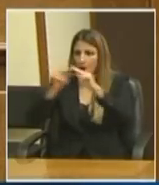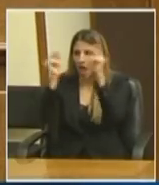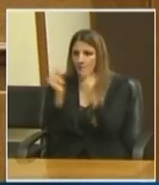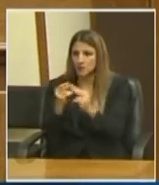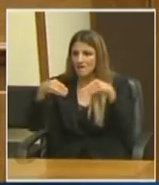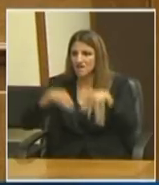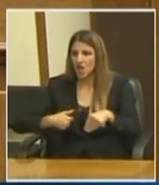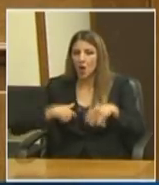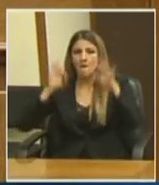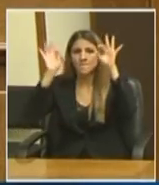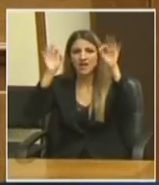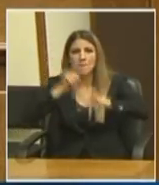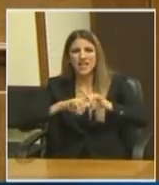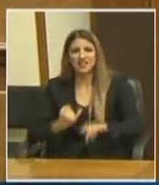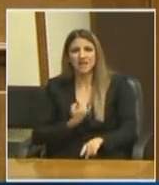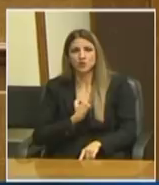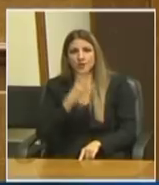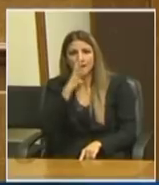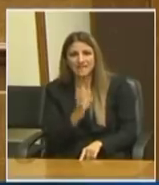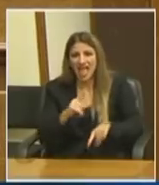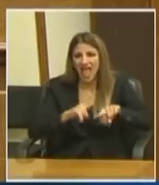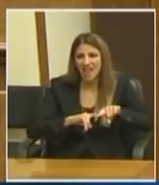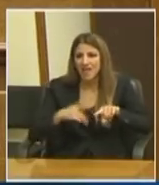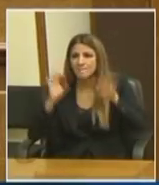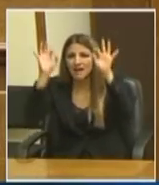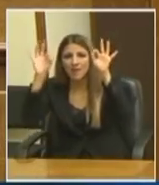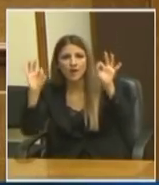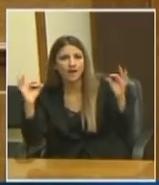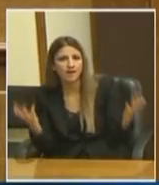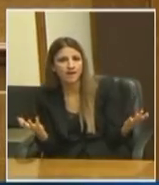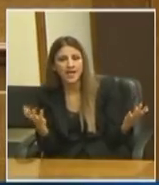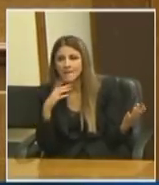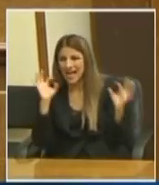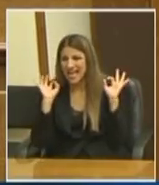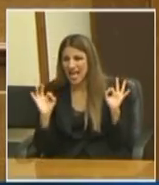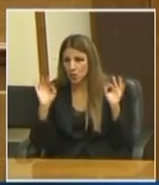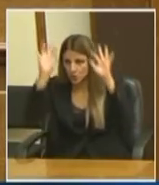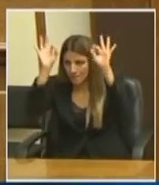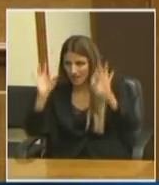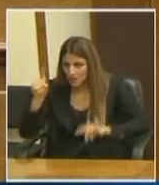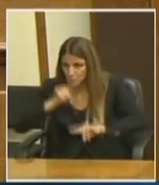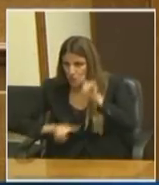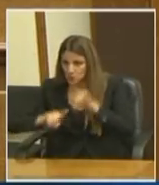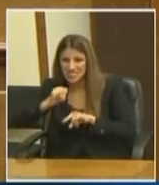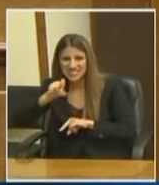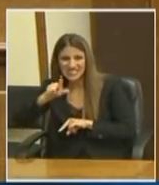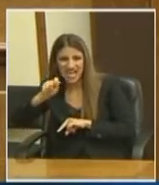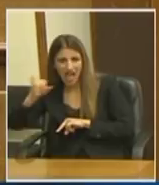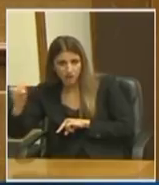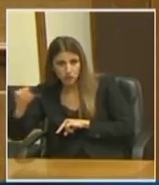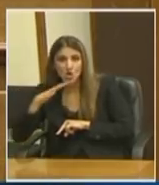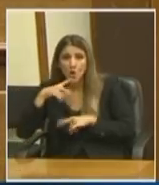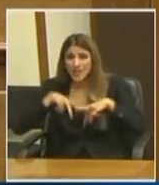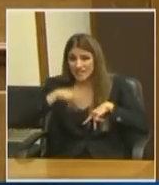την πραγματική μου ταυτότητα. Ο κανονικός Μακεδόν είναι Σλάβος και ανήκει αλλού, όχι στην Ελλάδα, κατά το ΣΥΡΙΖΑ και τον κύριο